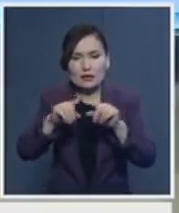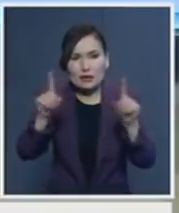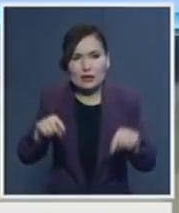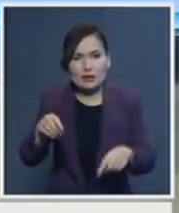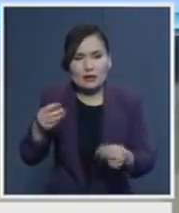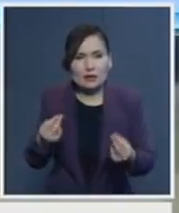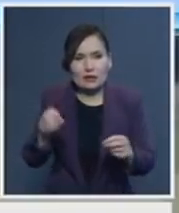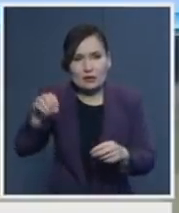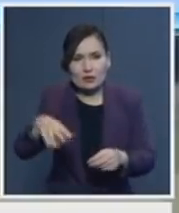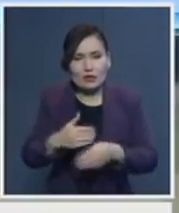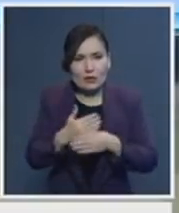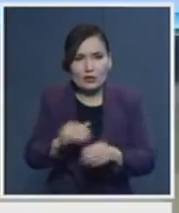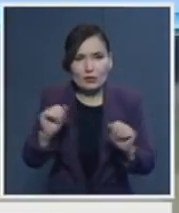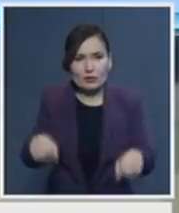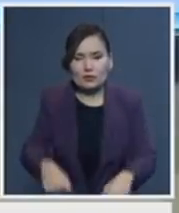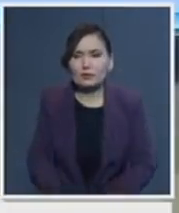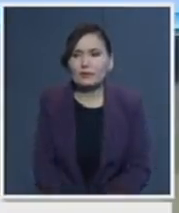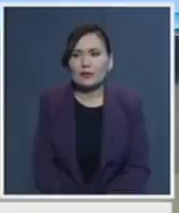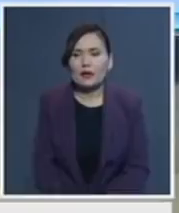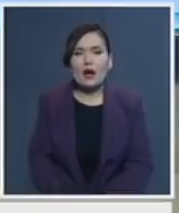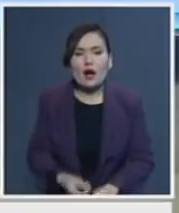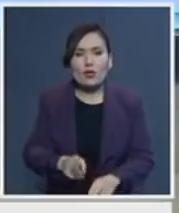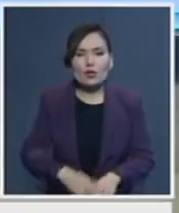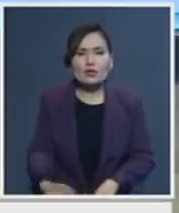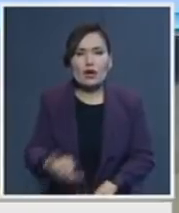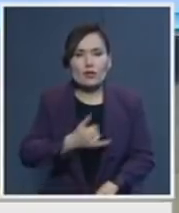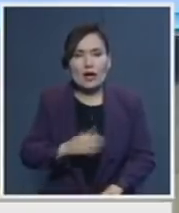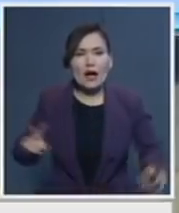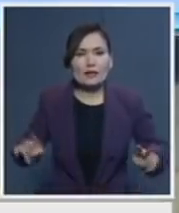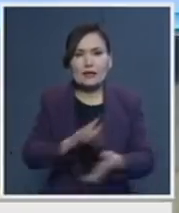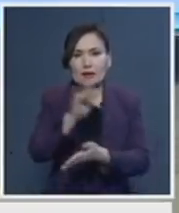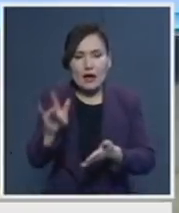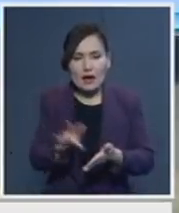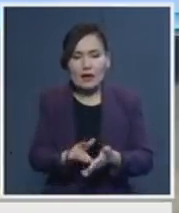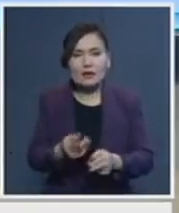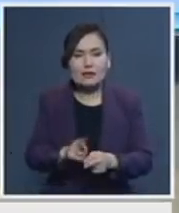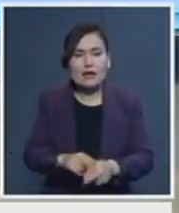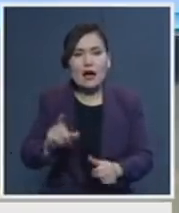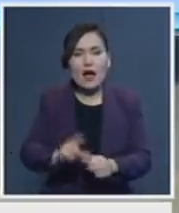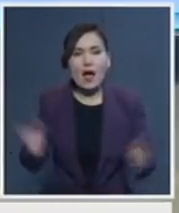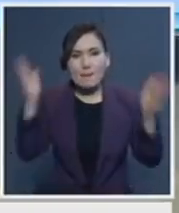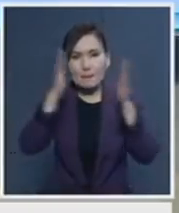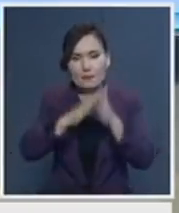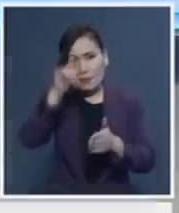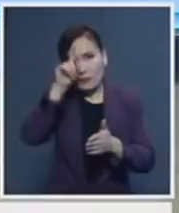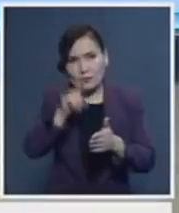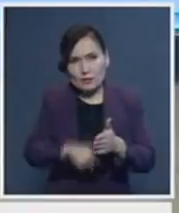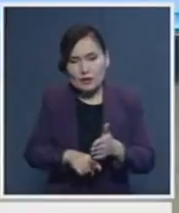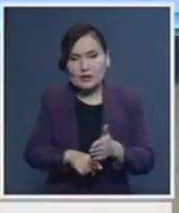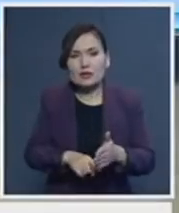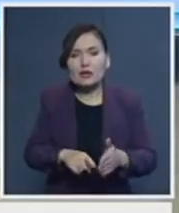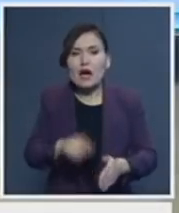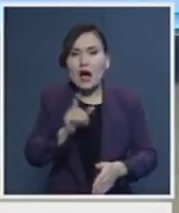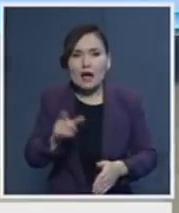қатарында кезінде осы қалада үлкен биік кранға шығып алып, өзінің жанына қастандық жасайтын кезде де имамдар шығып, аман-есен